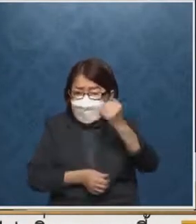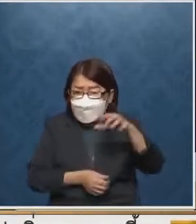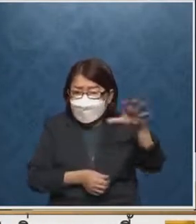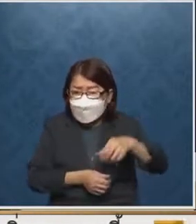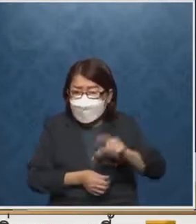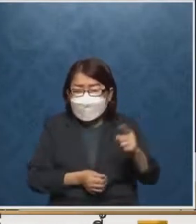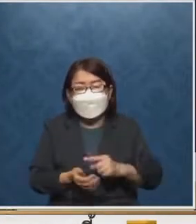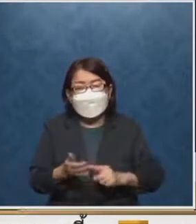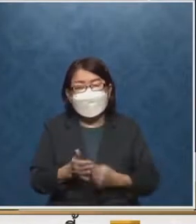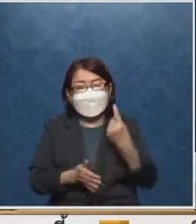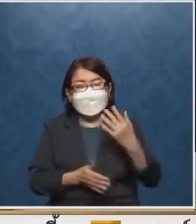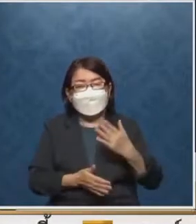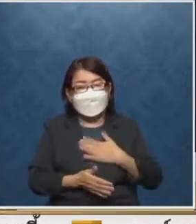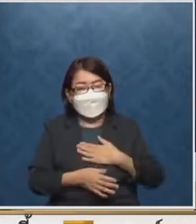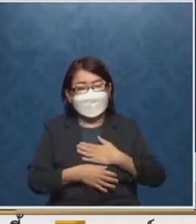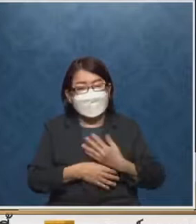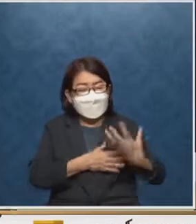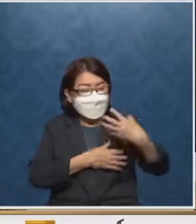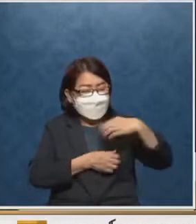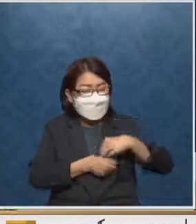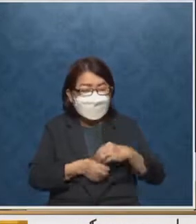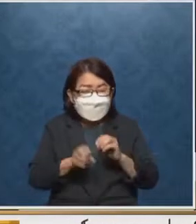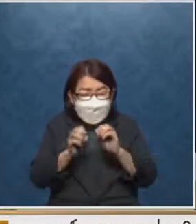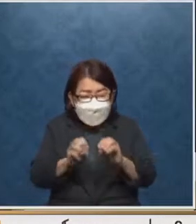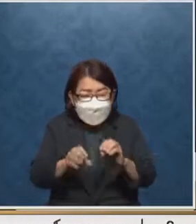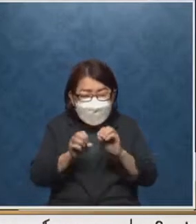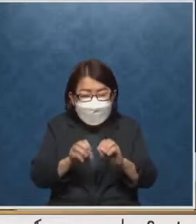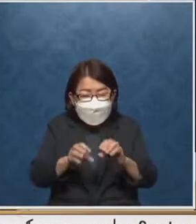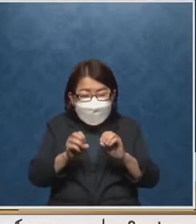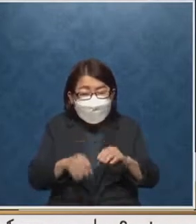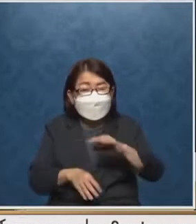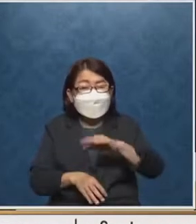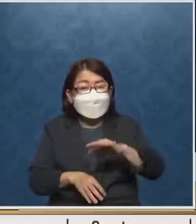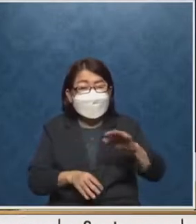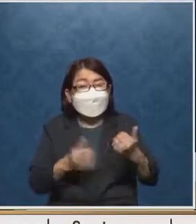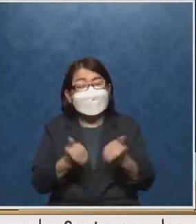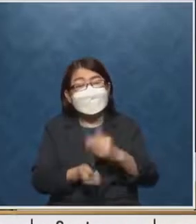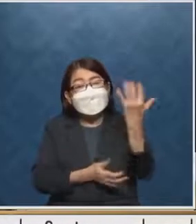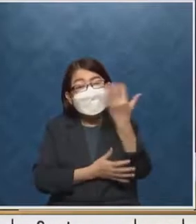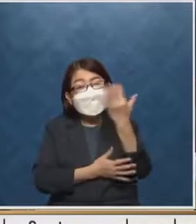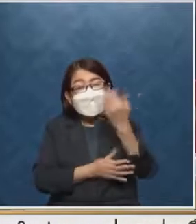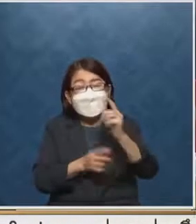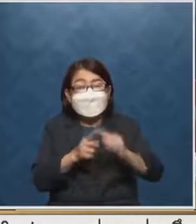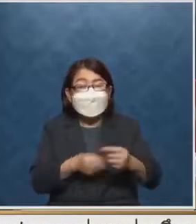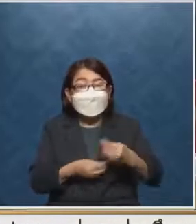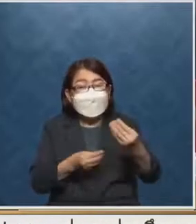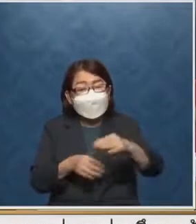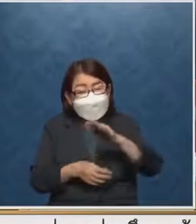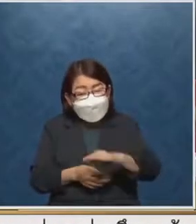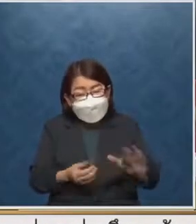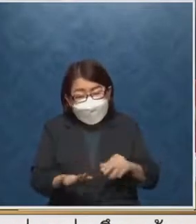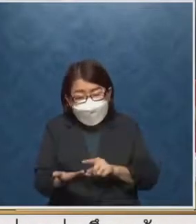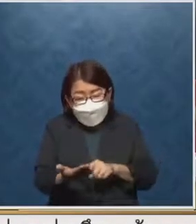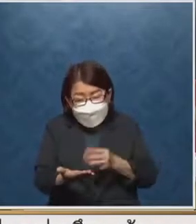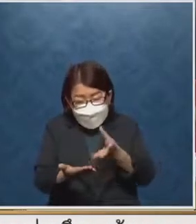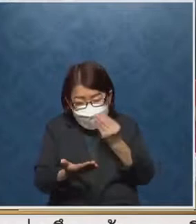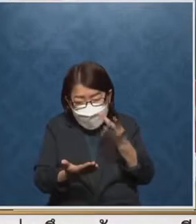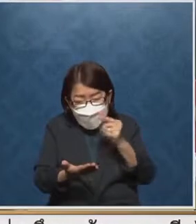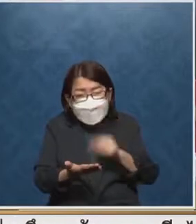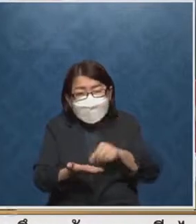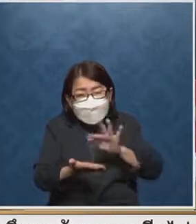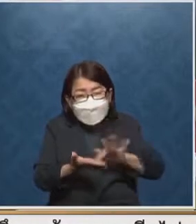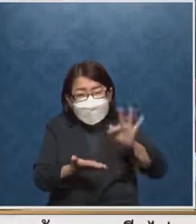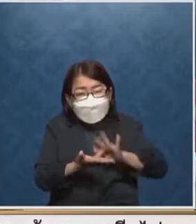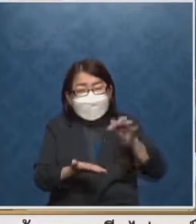พื้นฐานจิตใจให้กับเด็กครับวันนี้สื่อต่างๆที่ให้เด็กเล็กๆเนี่ยได้อ่านที่จะเ